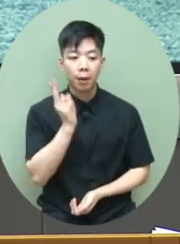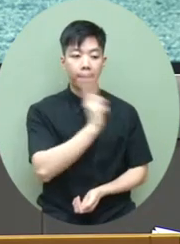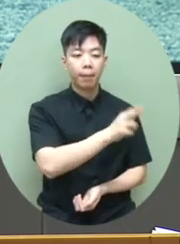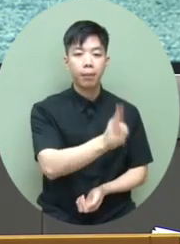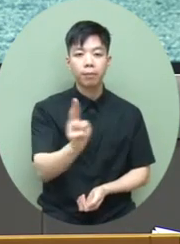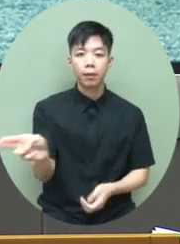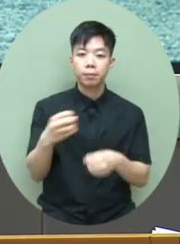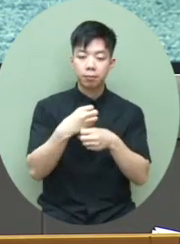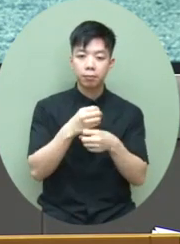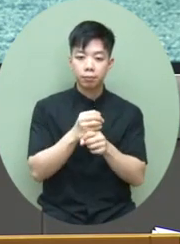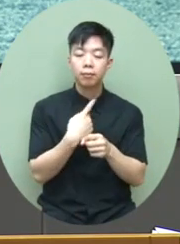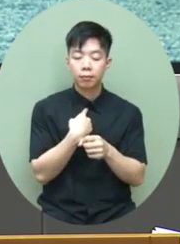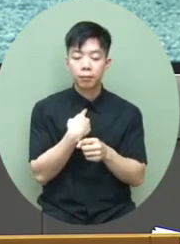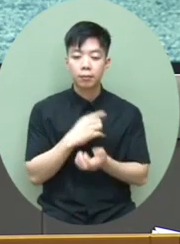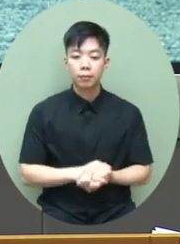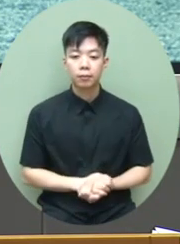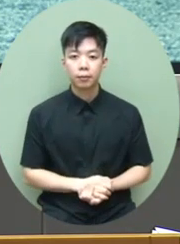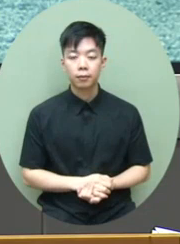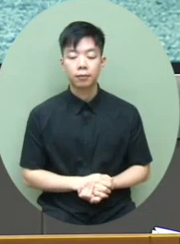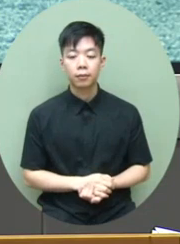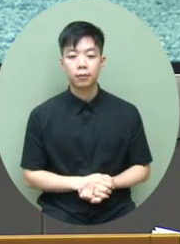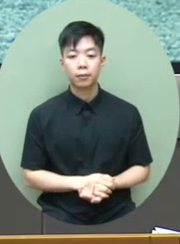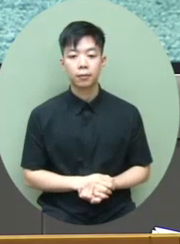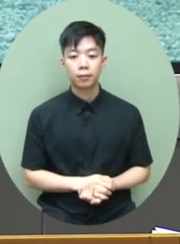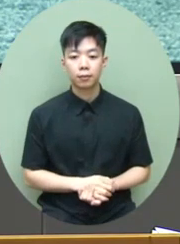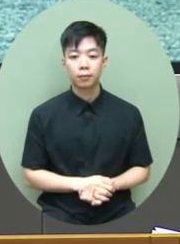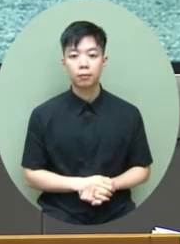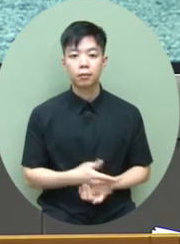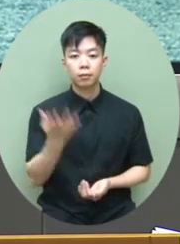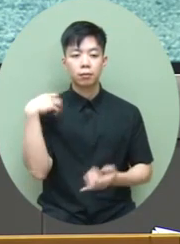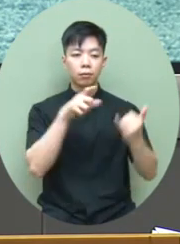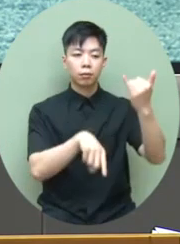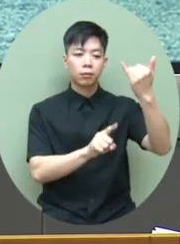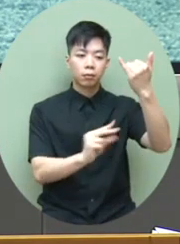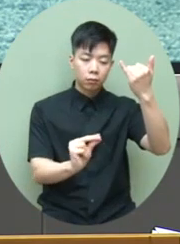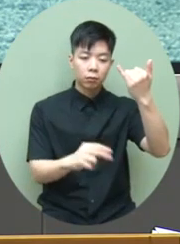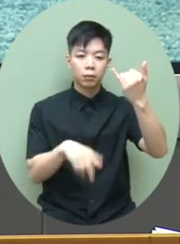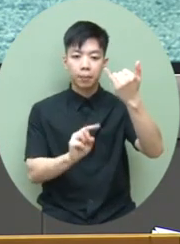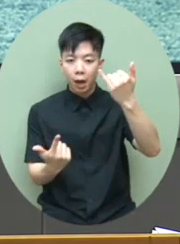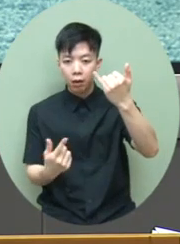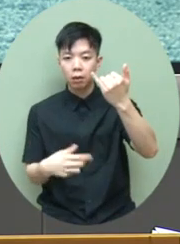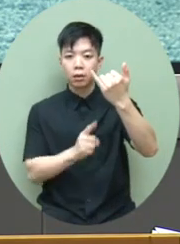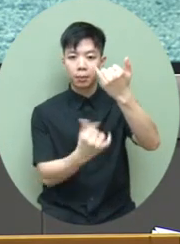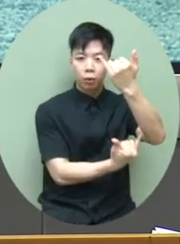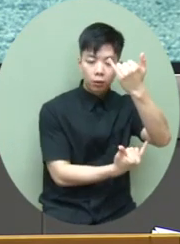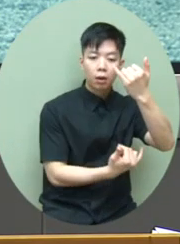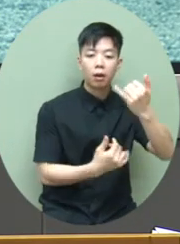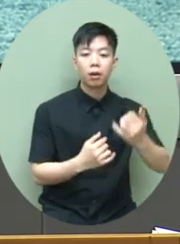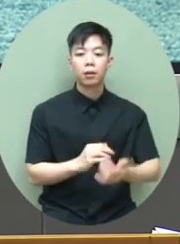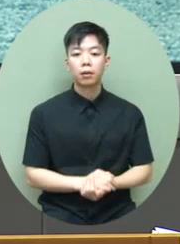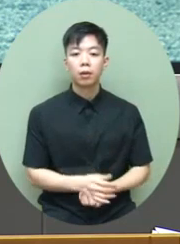強制檢測嘅。咁佢就主要咧都曾經喺6月17、18日或者16日咧，就去過